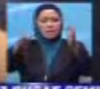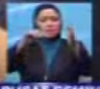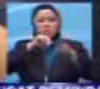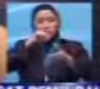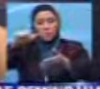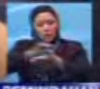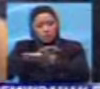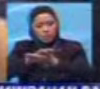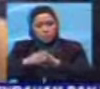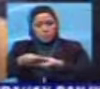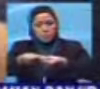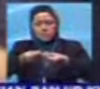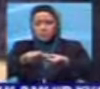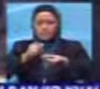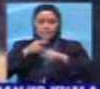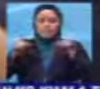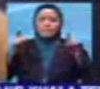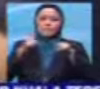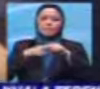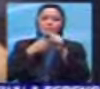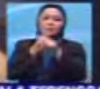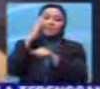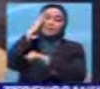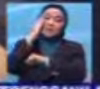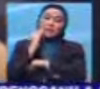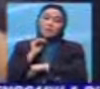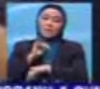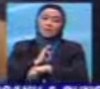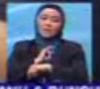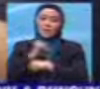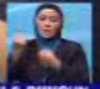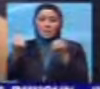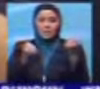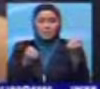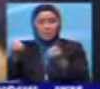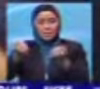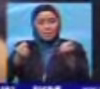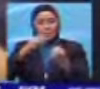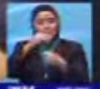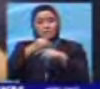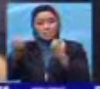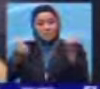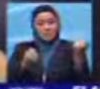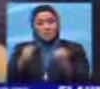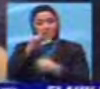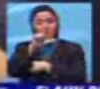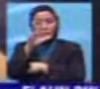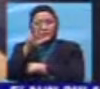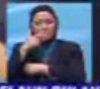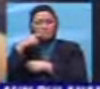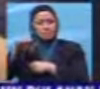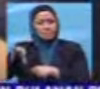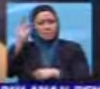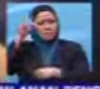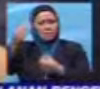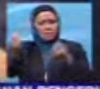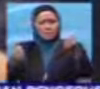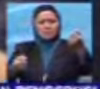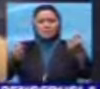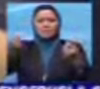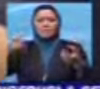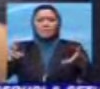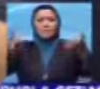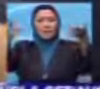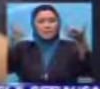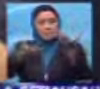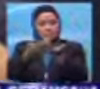Namun, berdasarkan pengalaman saya memandu model R3 ini, saya dapati bahawa steeringnya begitu ringan dan memudahkan